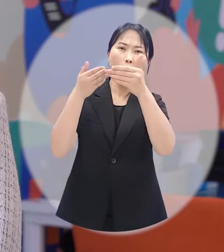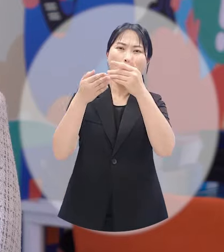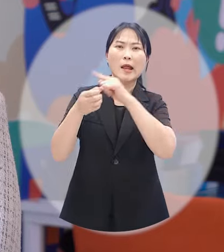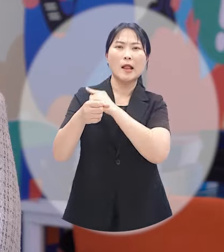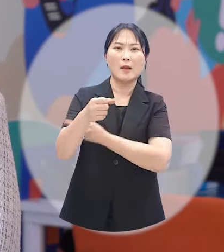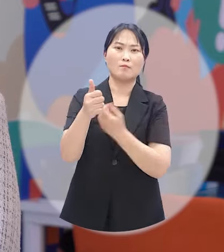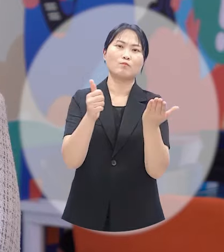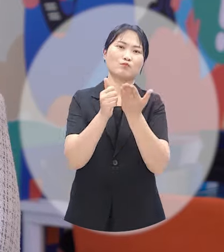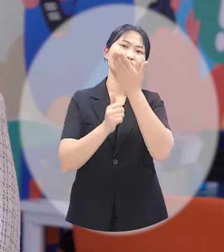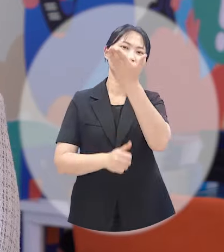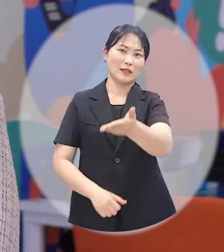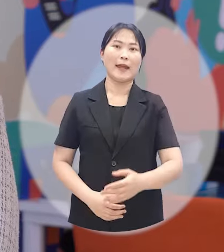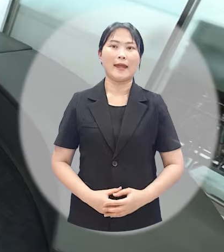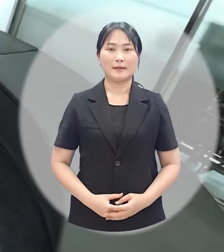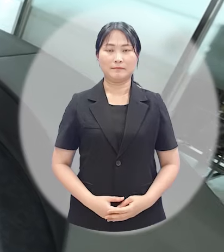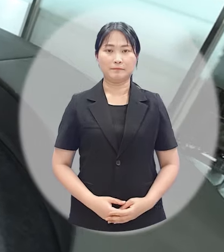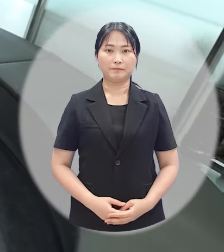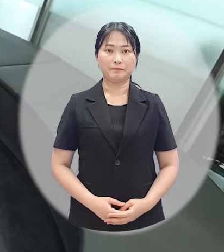있도록 구성하였습니다.